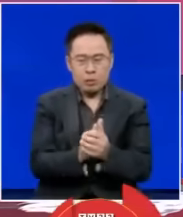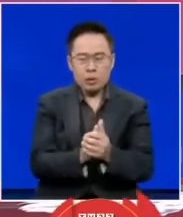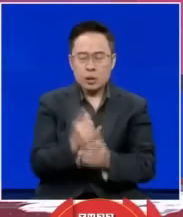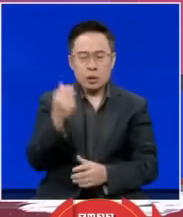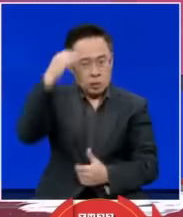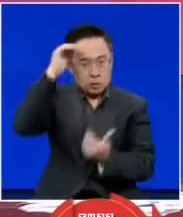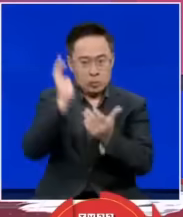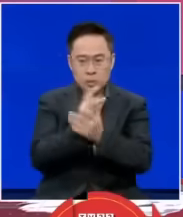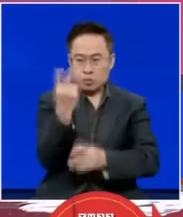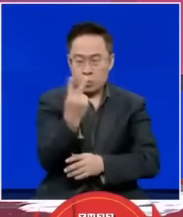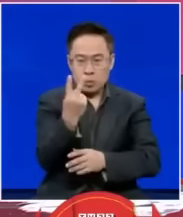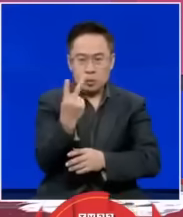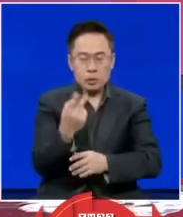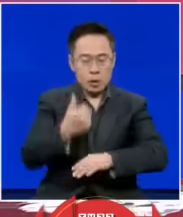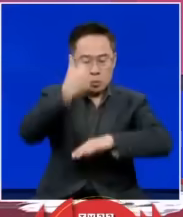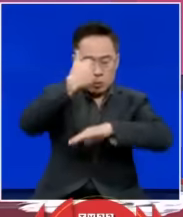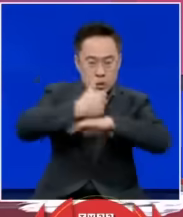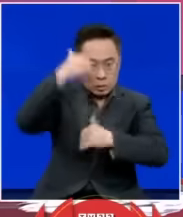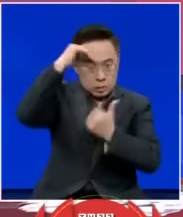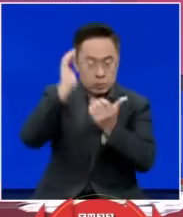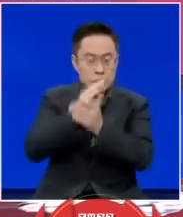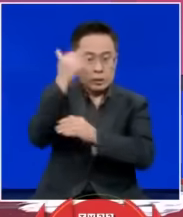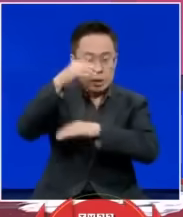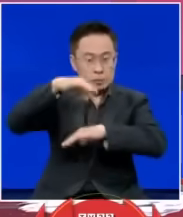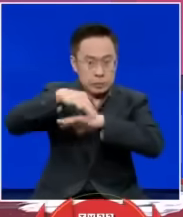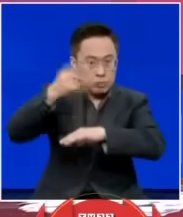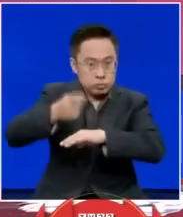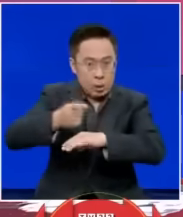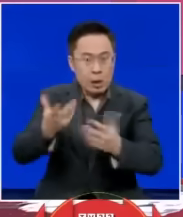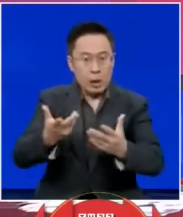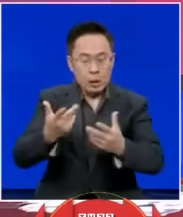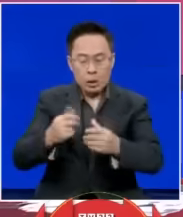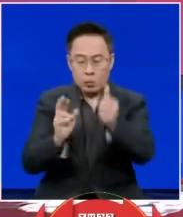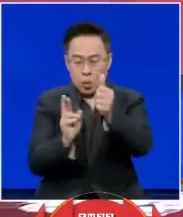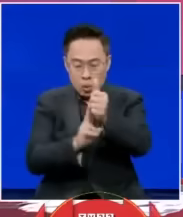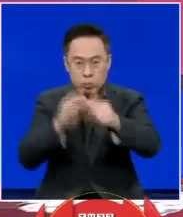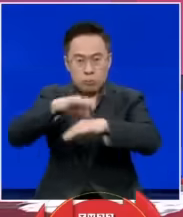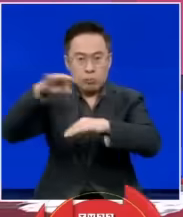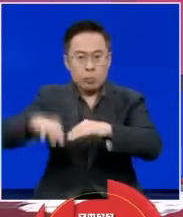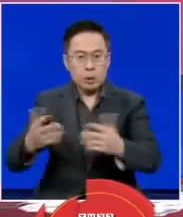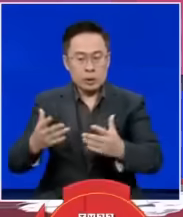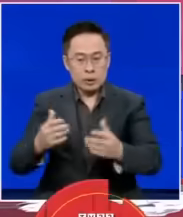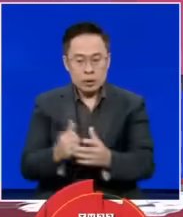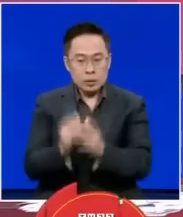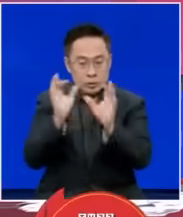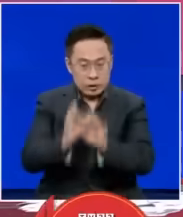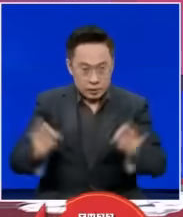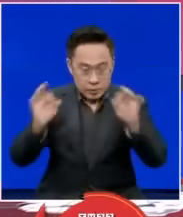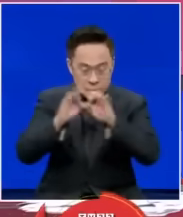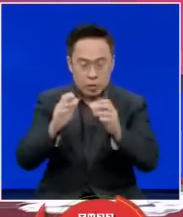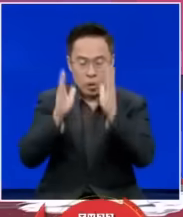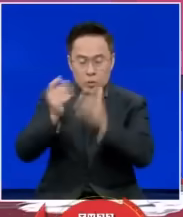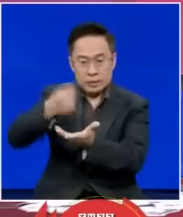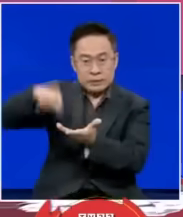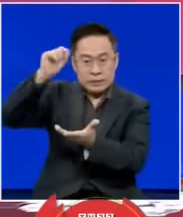ท่านถ้าบิ๊กหนึ่งโดนอีกบิ๊กหนึ่งจะว่ายังไงบ้างนะครับแล้วคำสั่งนี้เนี่ยเซ็นโดยรักษาราชการแทนจะมีประเด็นปัญหาไหมเพรา